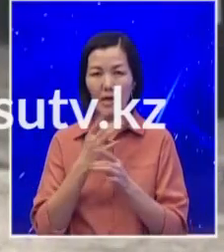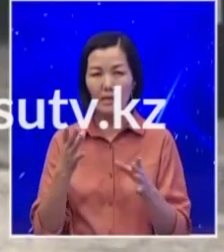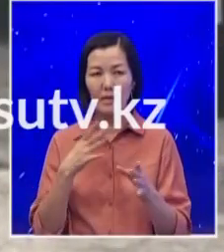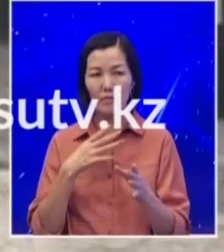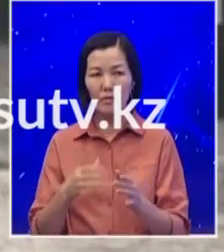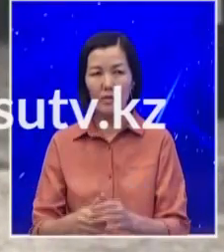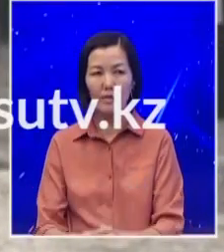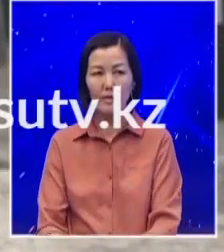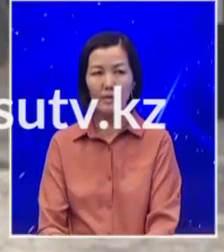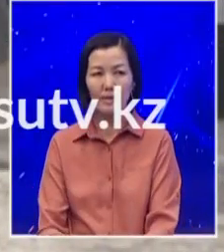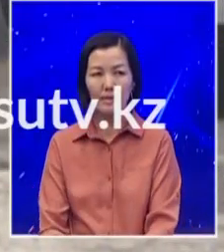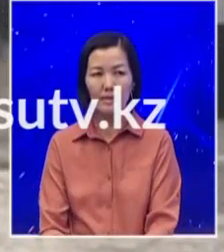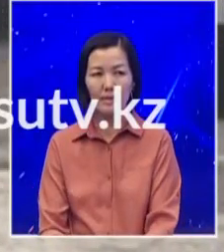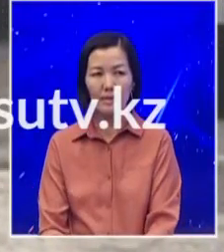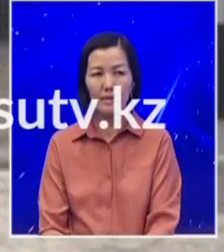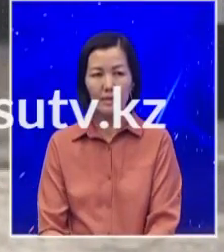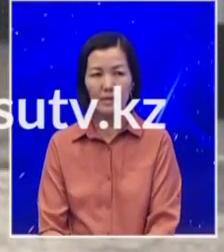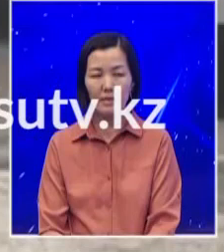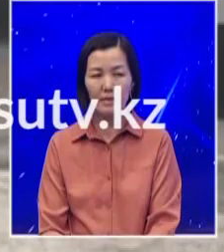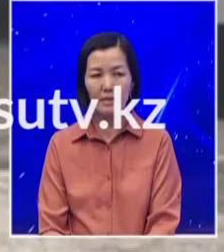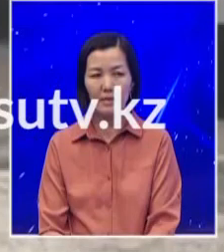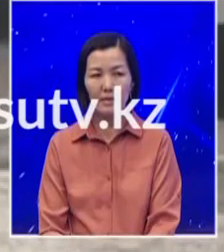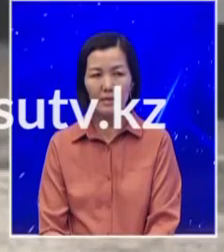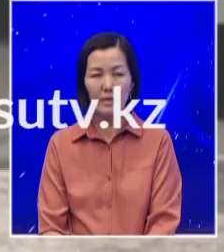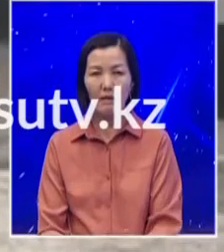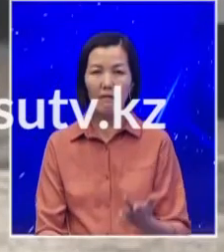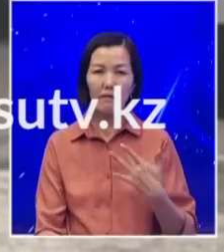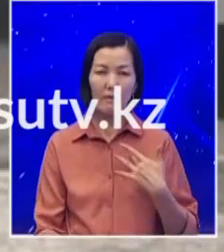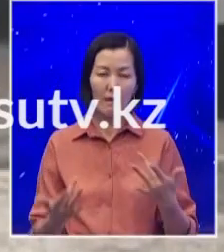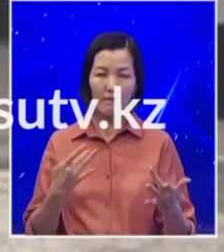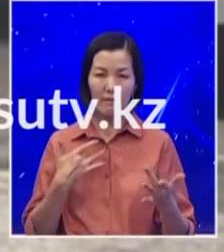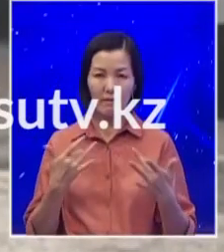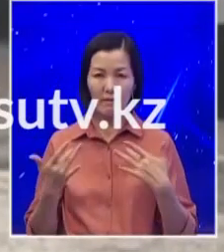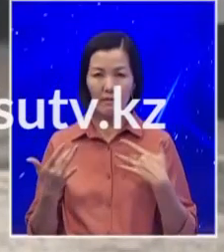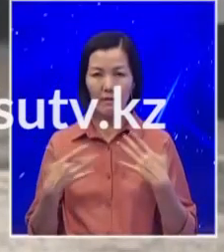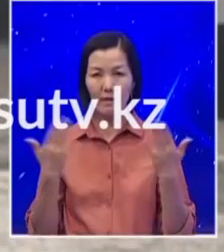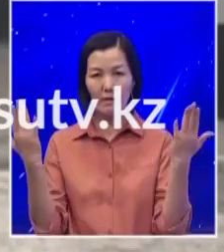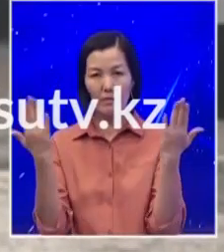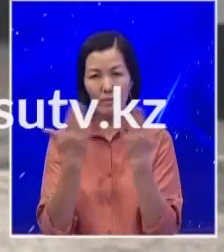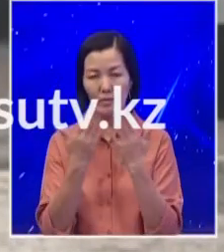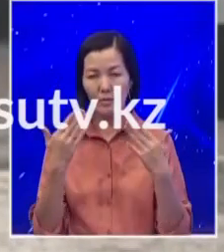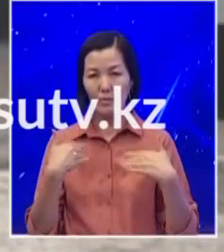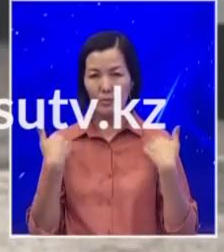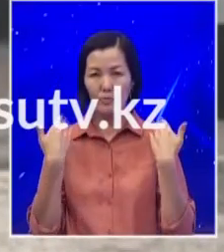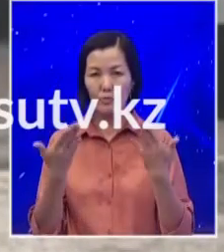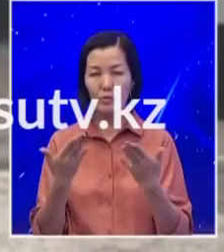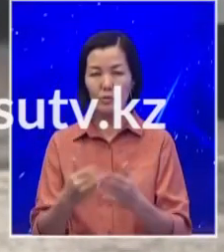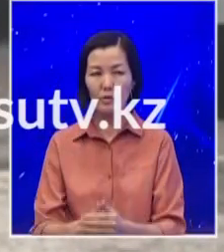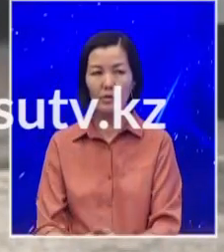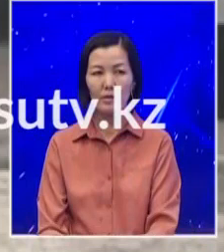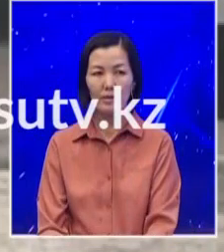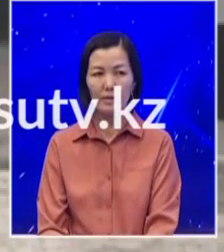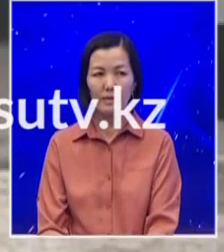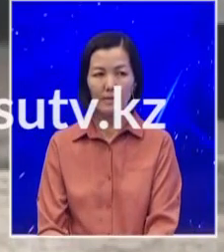жығылай, мына отырған кәрі анамды, ана құндақтағы сәби барларды қайтаршы